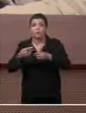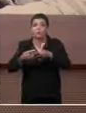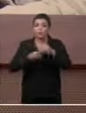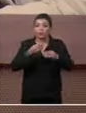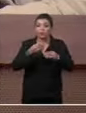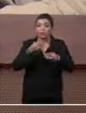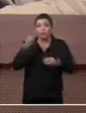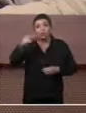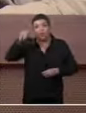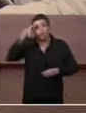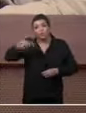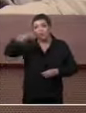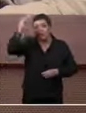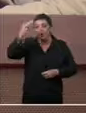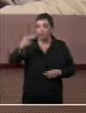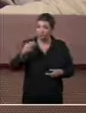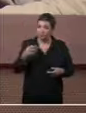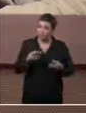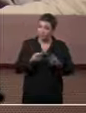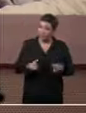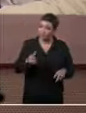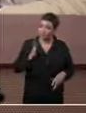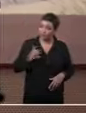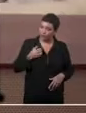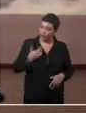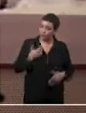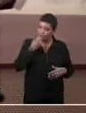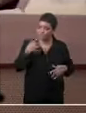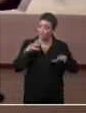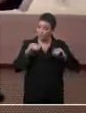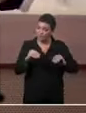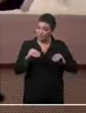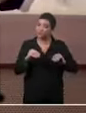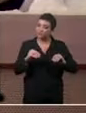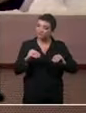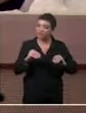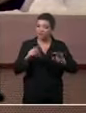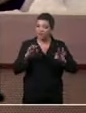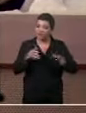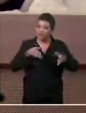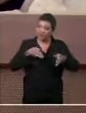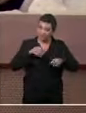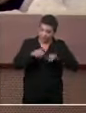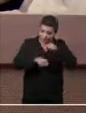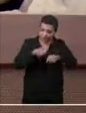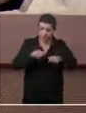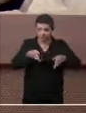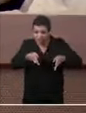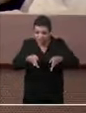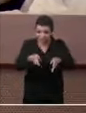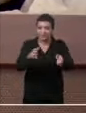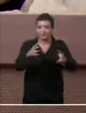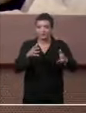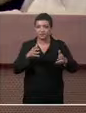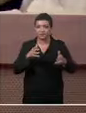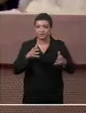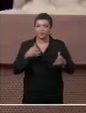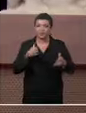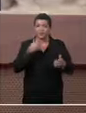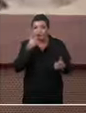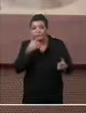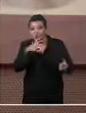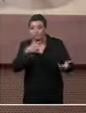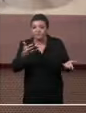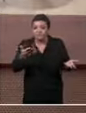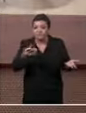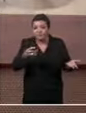Nord. Bordeaux est bien classé, très bien placé sur le plan des villes cyclables. Je pense que nous sommes nombreux à